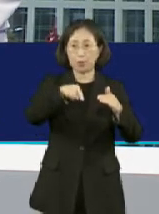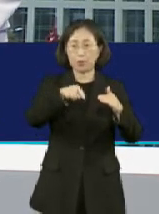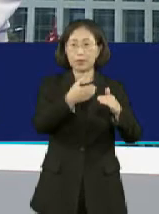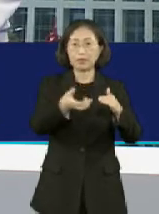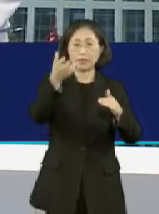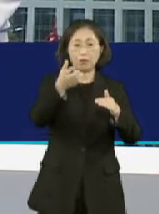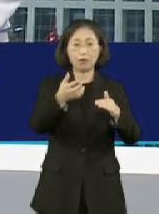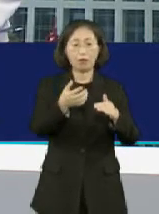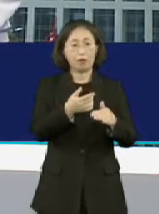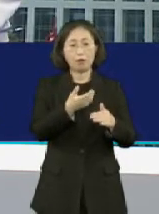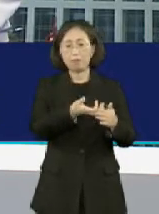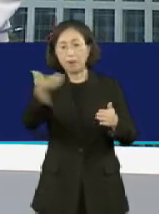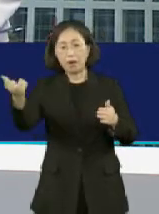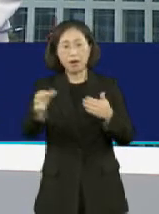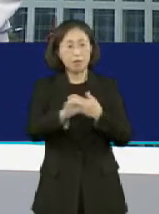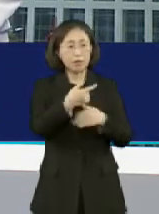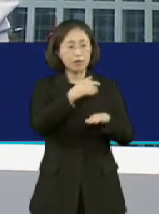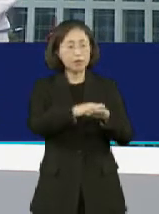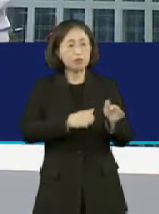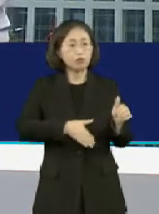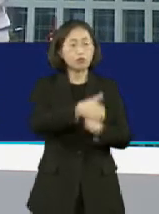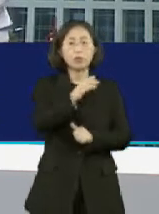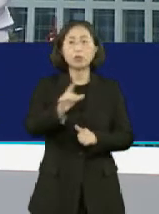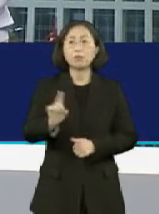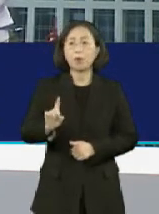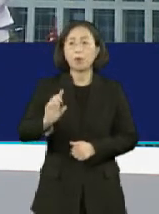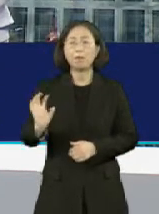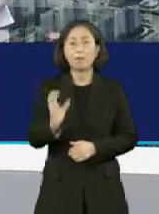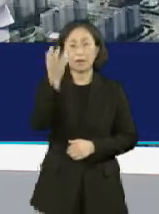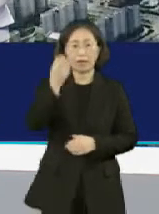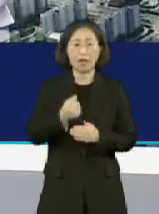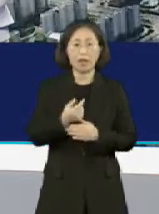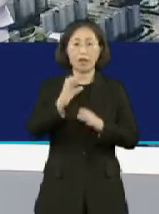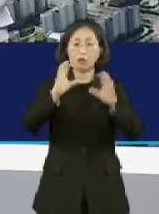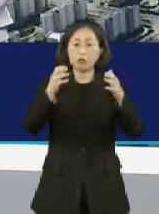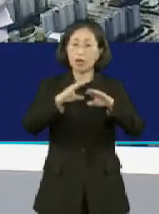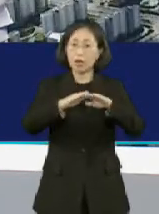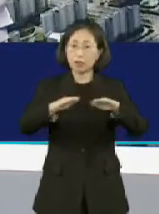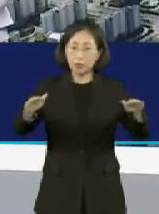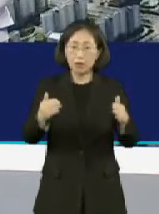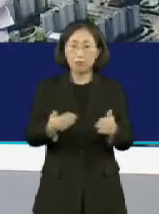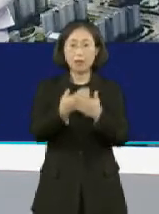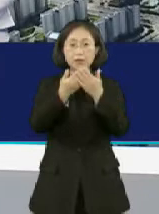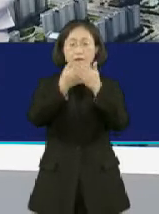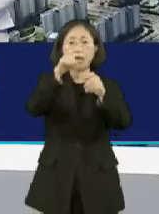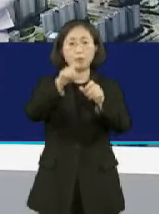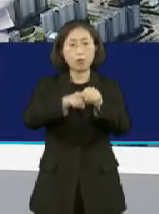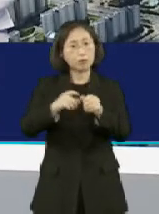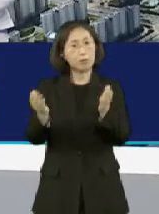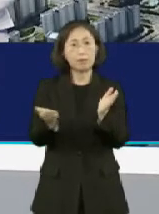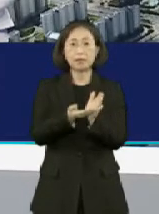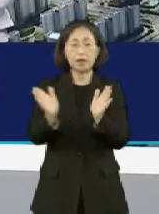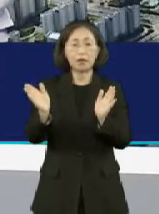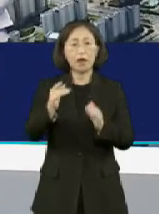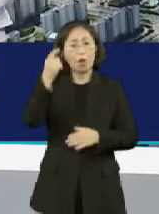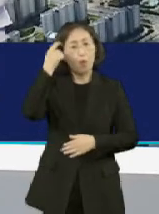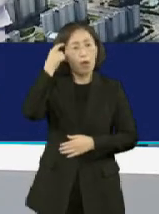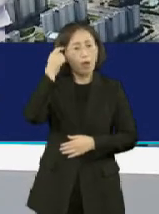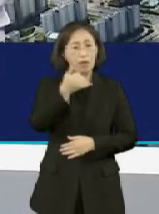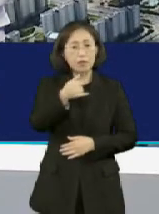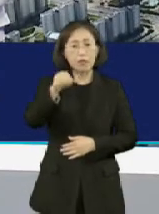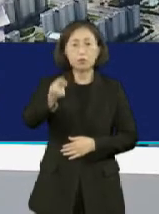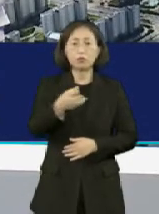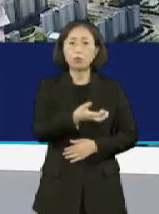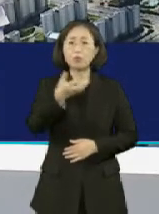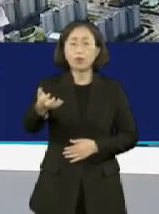대전 주기기나 다름없다며 강력하게 반발했습니다. 국가 균형 발전이라는 세종시 취지에도 맞지 않는데 왜 옮기려는